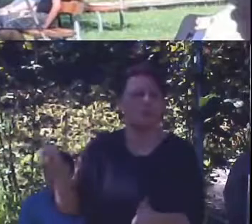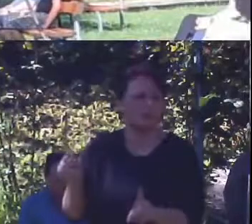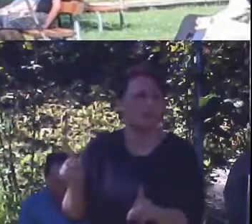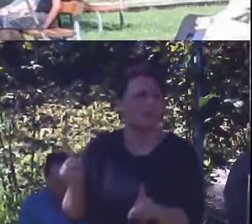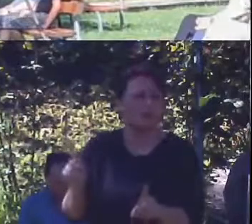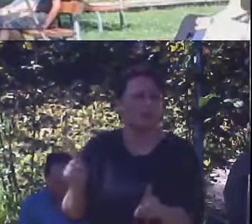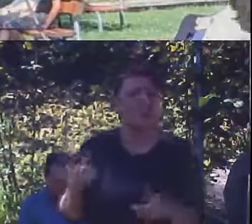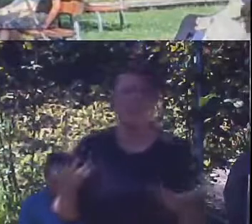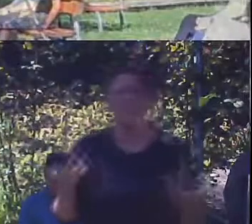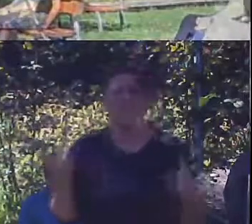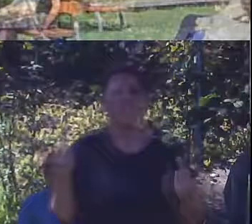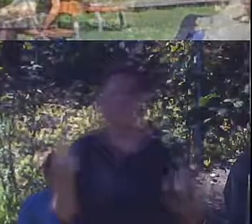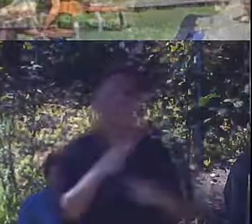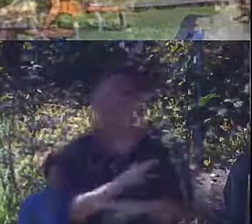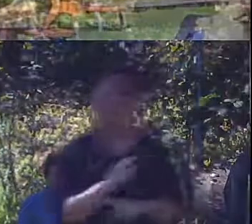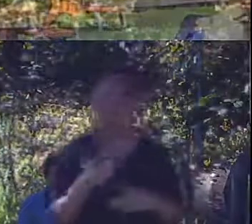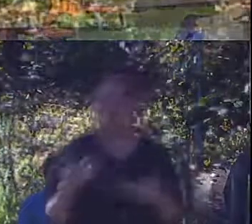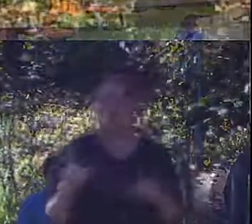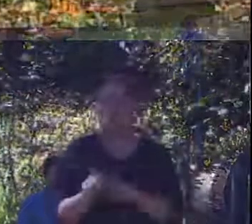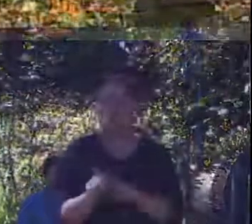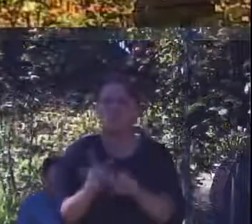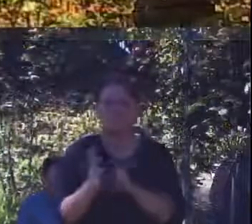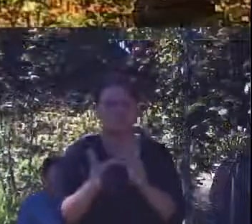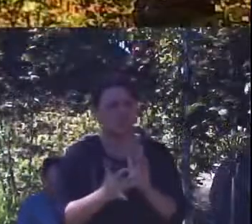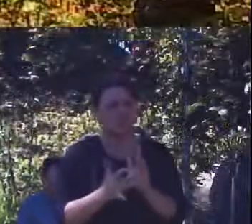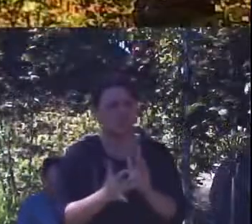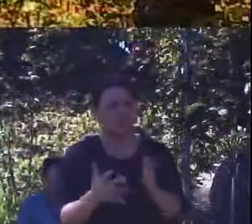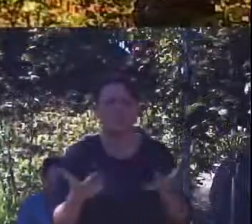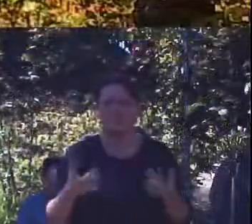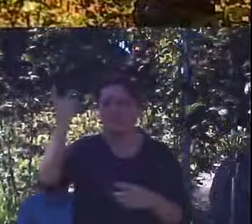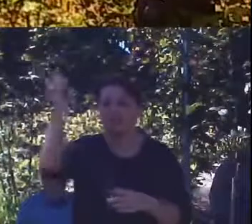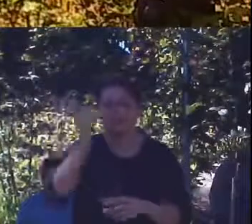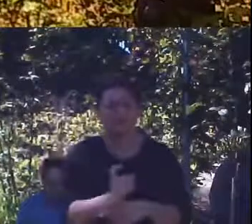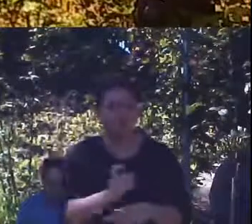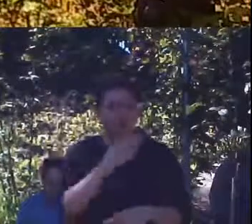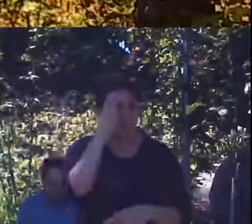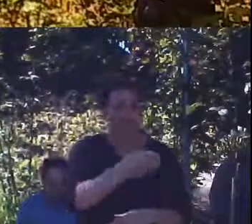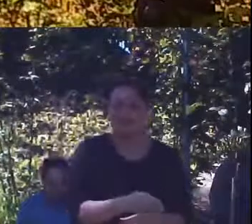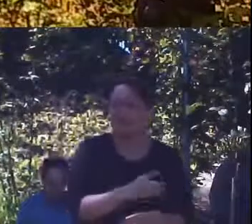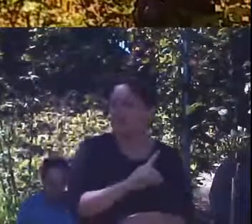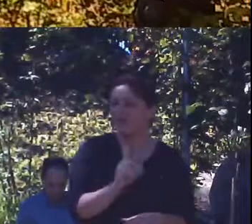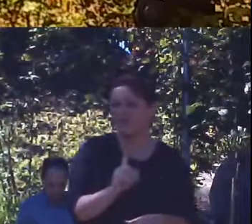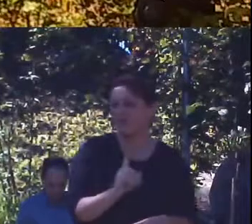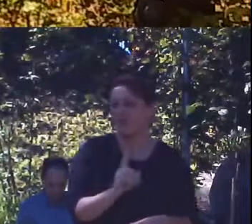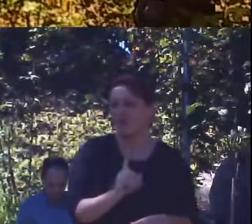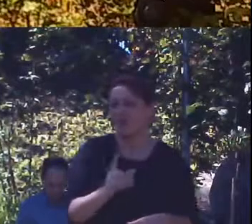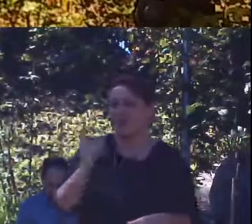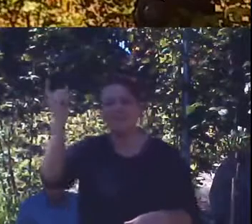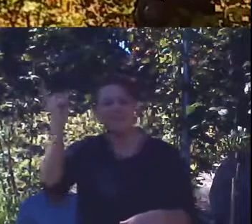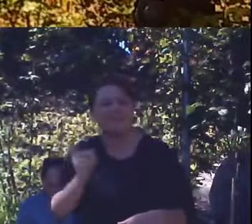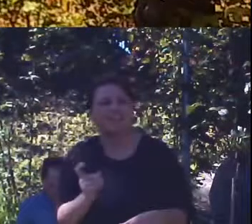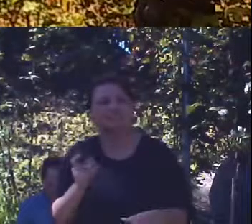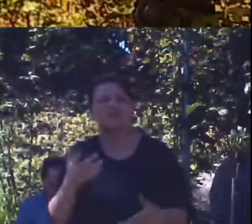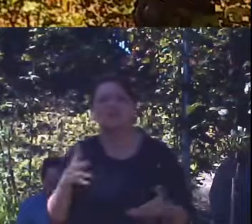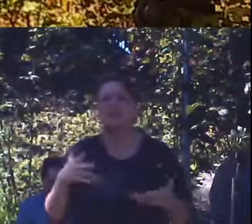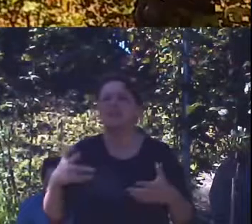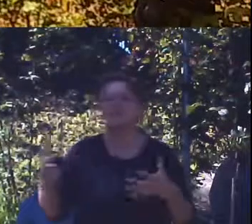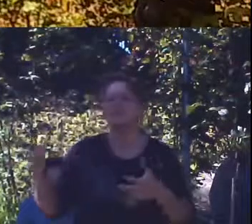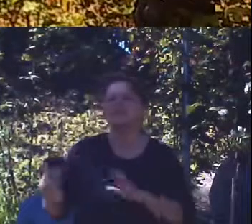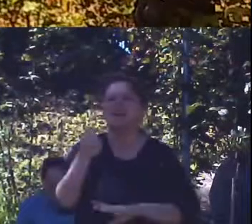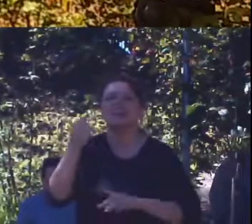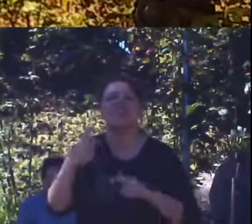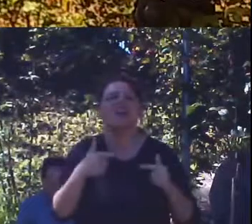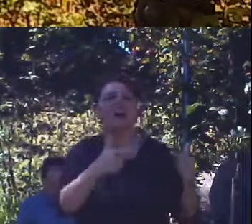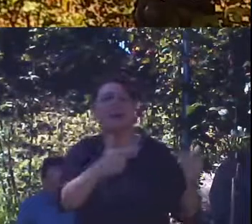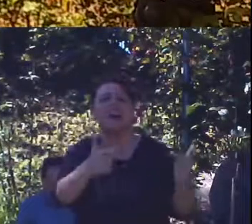questo tempo cosa che invece fa gesù che non viene per condannare ma viene per salvare e la